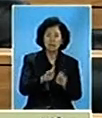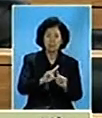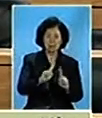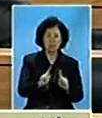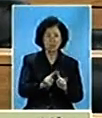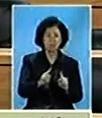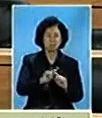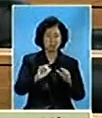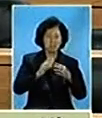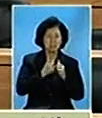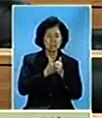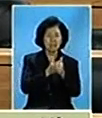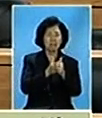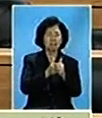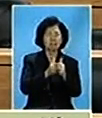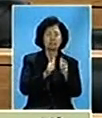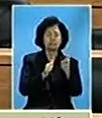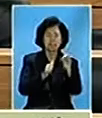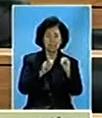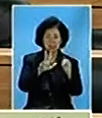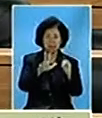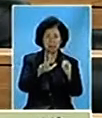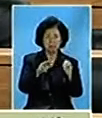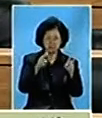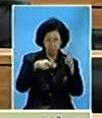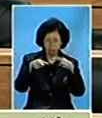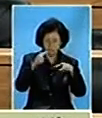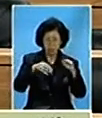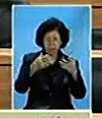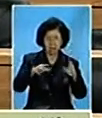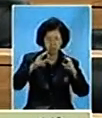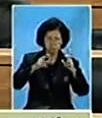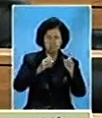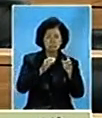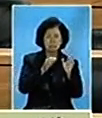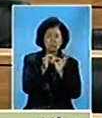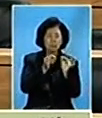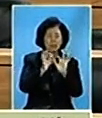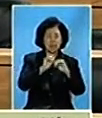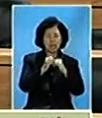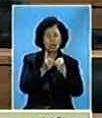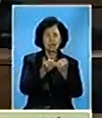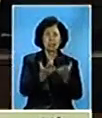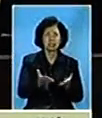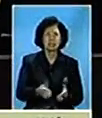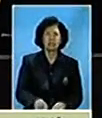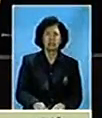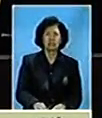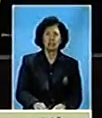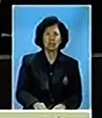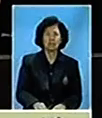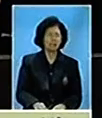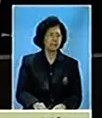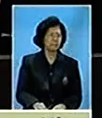ในวรรค3เนี่ยท่านกรรมาธิการได้พิจารณาเรื่องนี้และได้อภิปรายกันว่าอย่างไรครับ ครับท่านสุรศักดิ์ครับปกติเวลาพิจารณากฎหมายวรรคที่